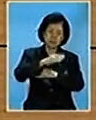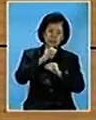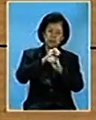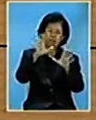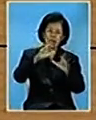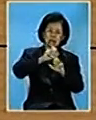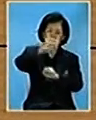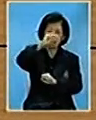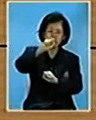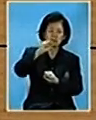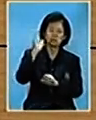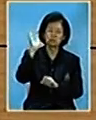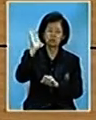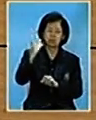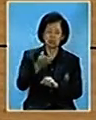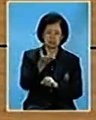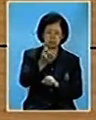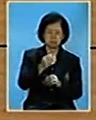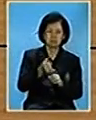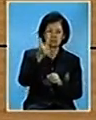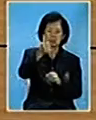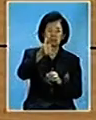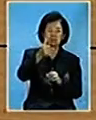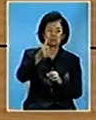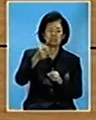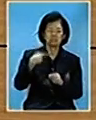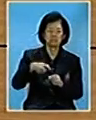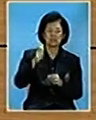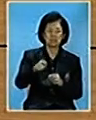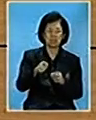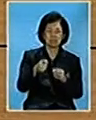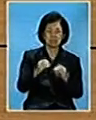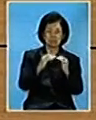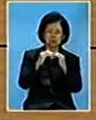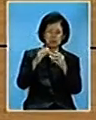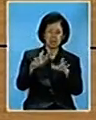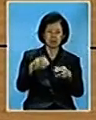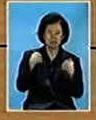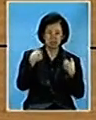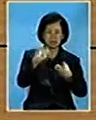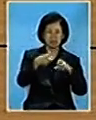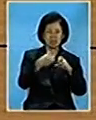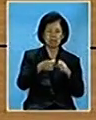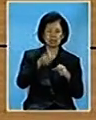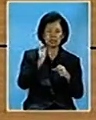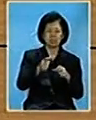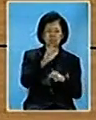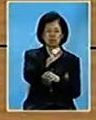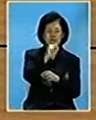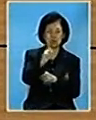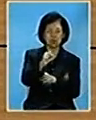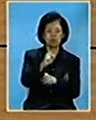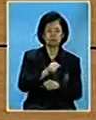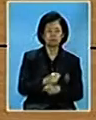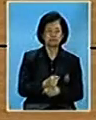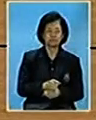ายพร้อมพงษ์ขึ้นศาลยุติธรรมแล้วจะมีปัญหาต่อการดำรงตำแหน่งสมาชิกสภาผู้แทนราษฎร